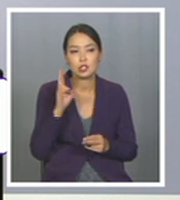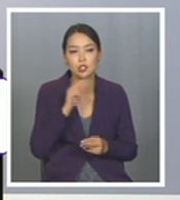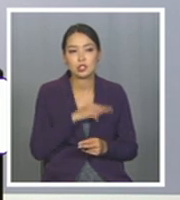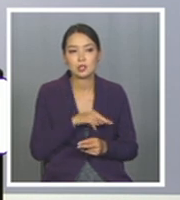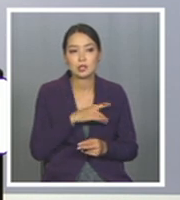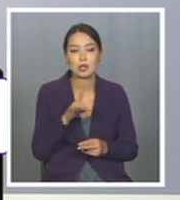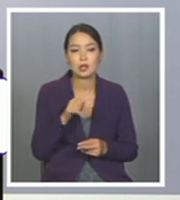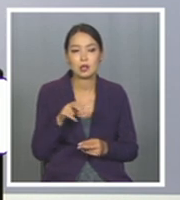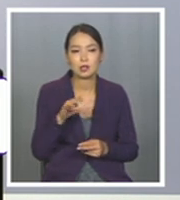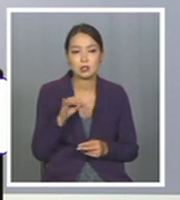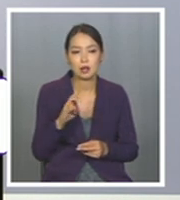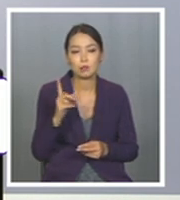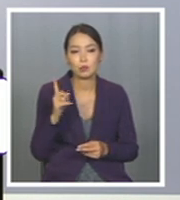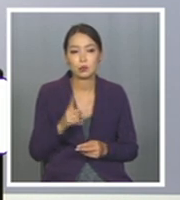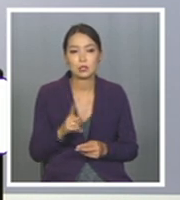секунд.